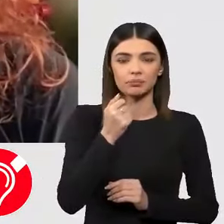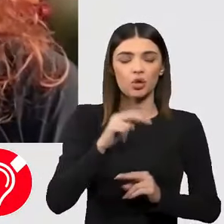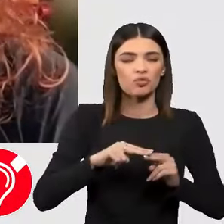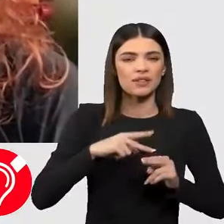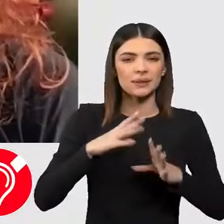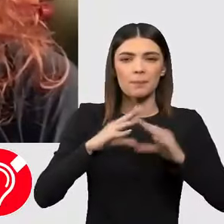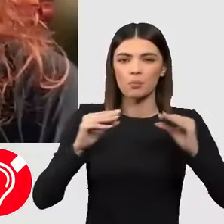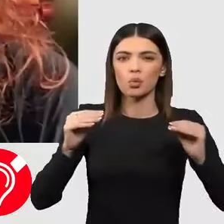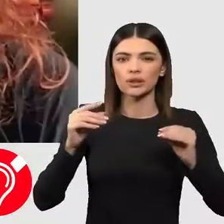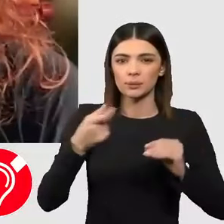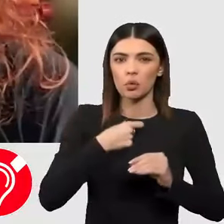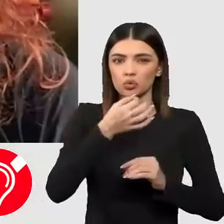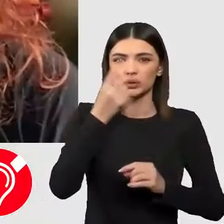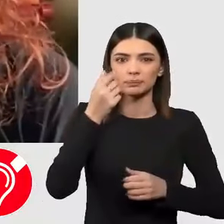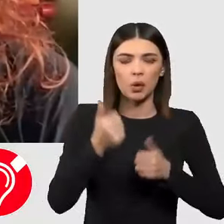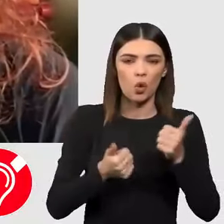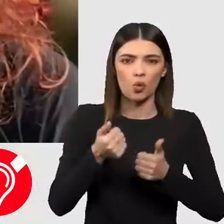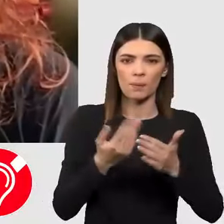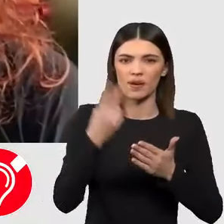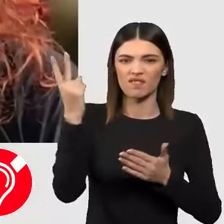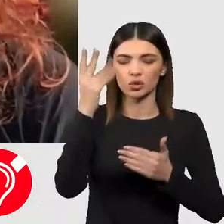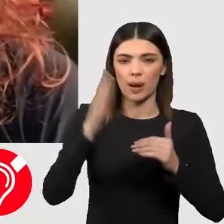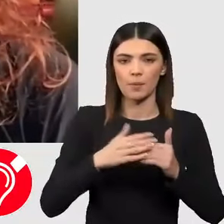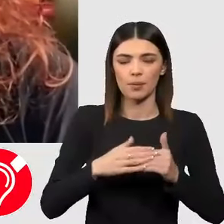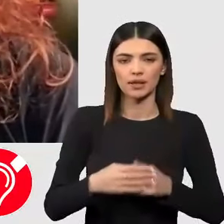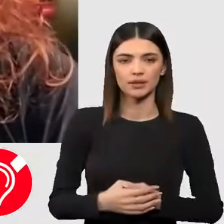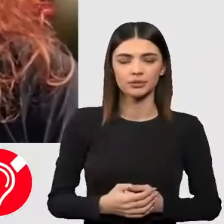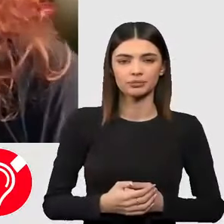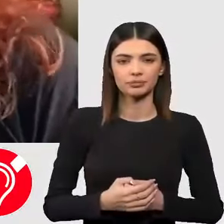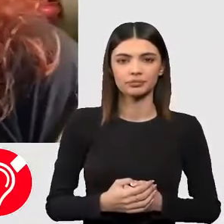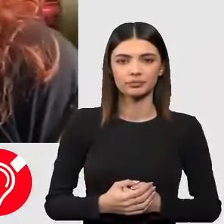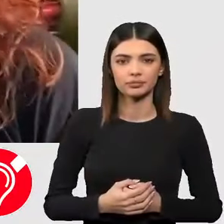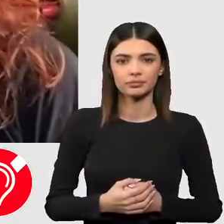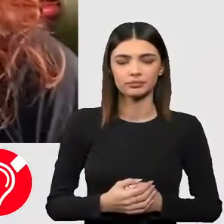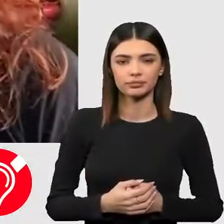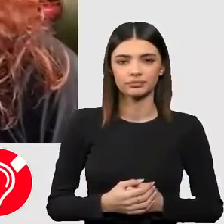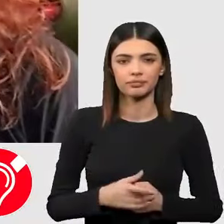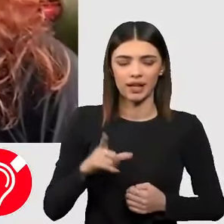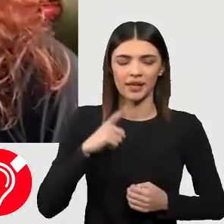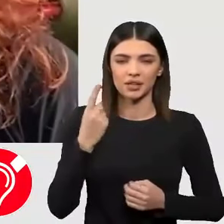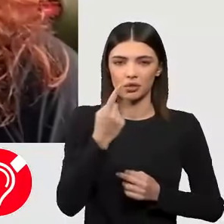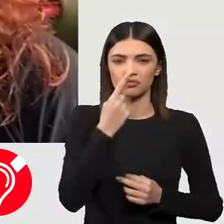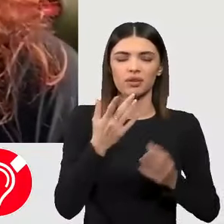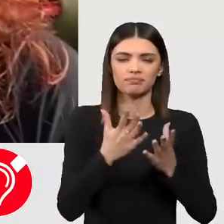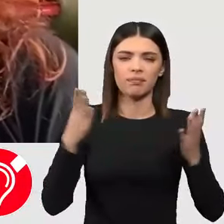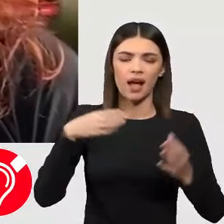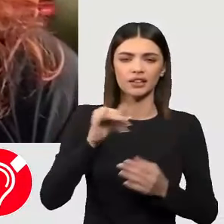este miza? Putem vorbi și de concurență în viitorul apropiat? Este foarte mare miza pentru că